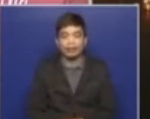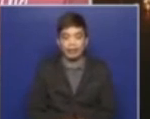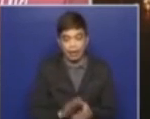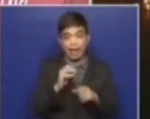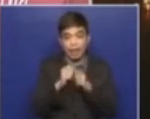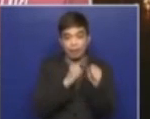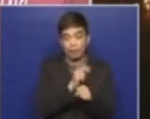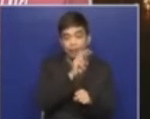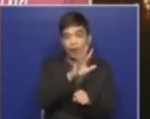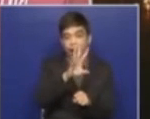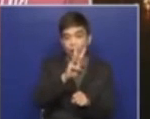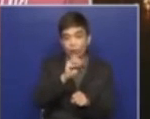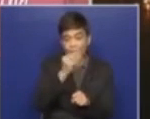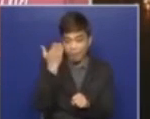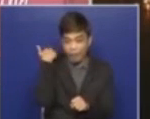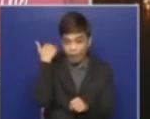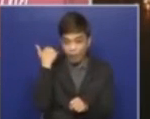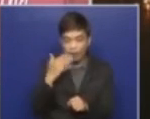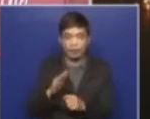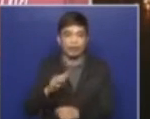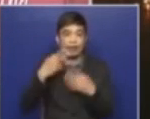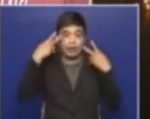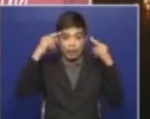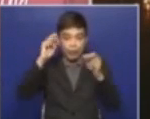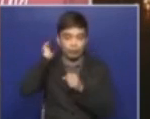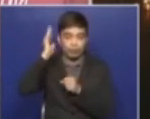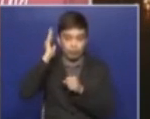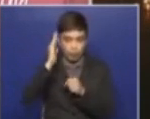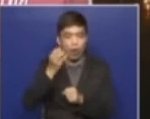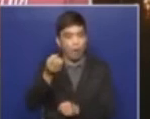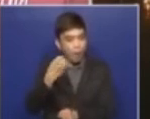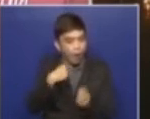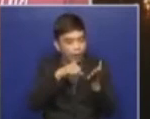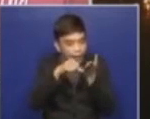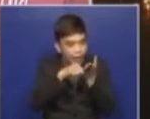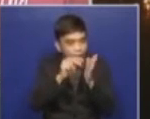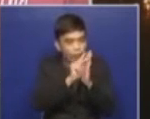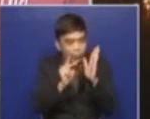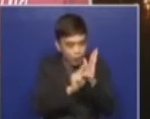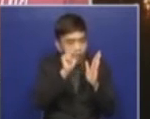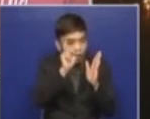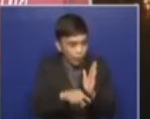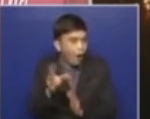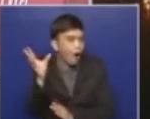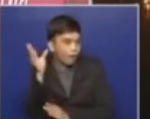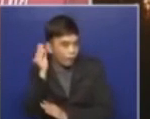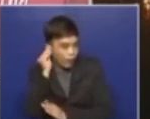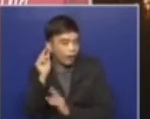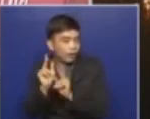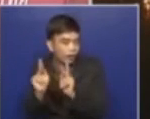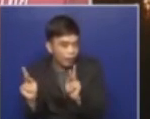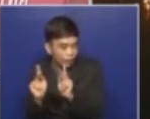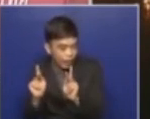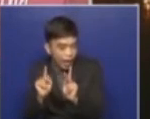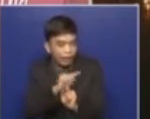ที่ผ่านมาค่ะพลเอกประยุทธ์ก็ได้ให้สัมภาษณ์ย้ำถึงจุดยืนในการแก้รัฐธรรมนูญว่าให้ฟังคณะกรรมาการวิสามัญที่ศึกษ